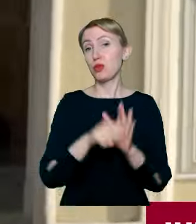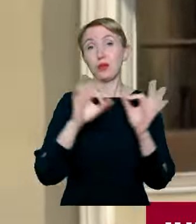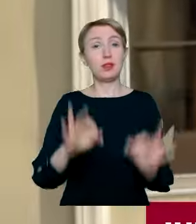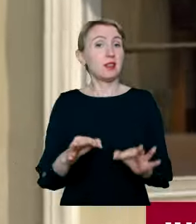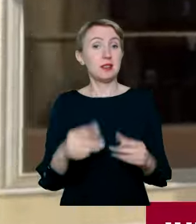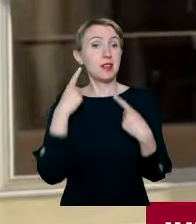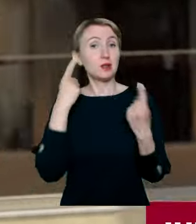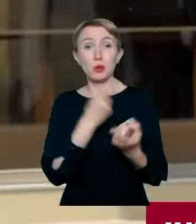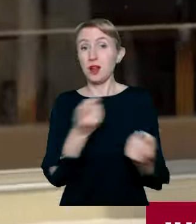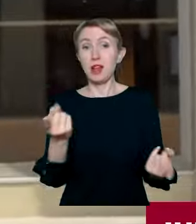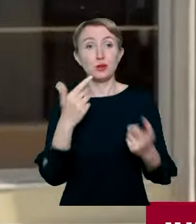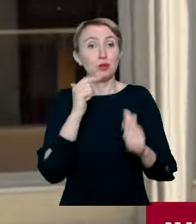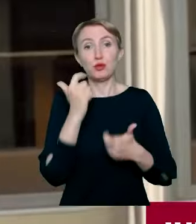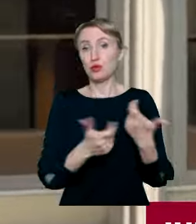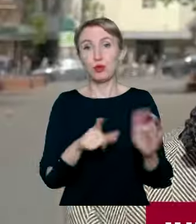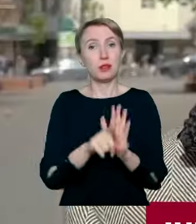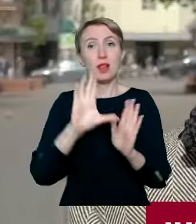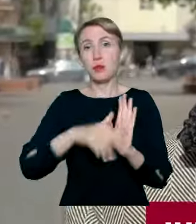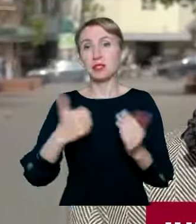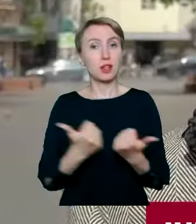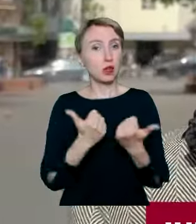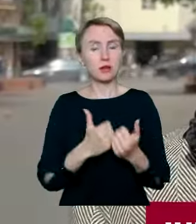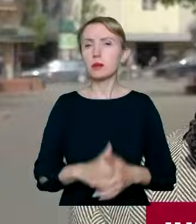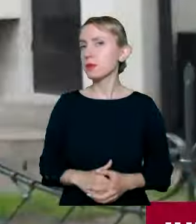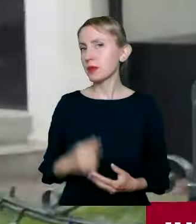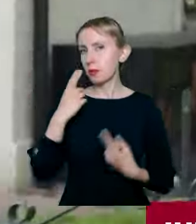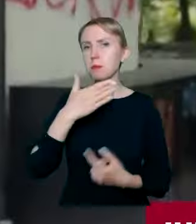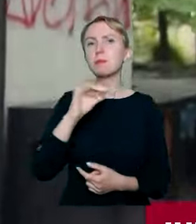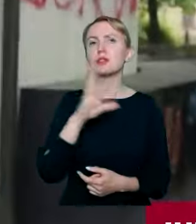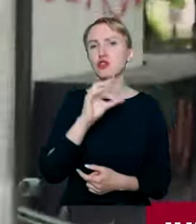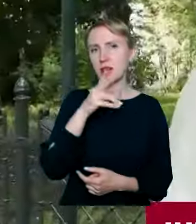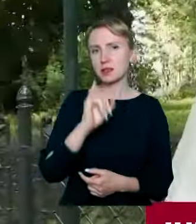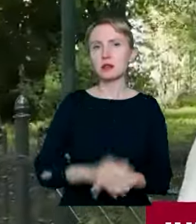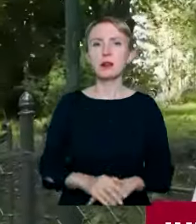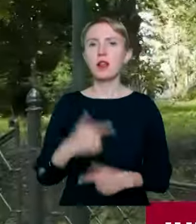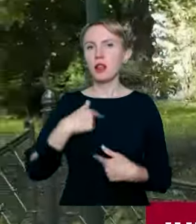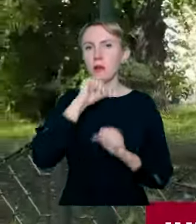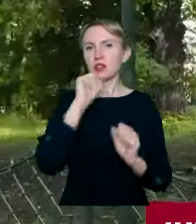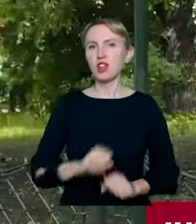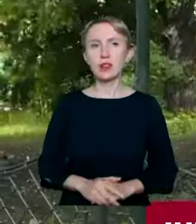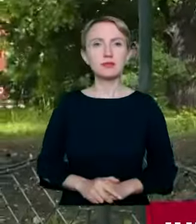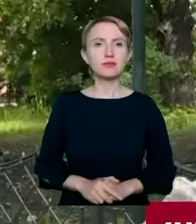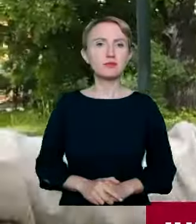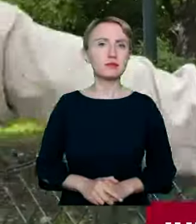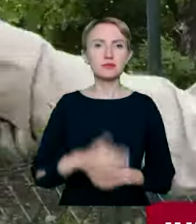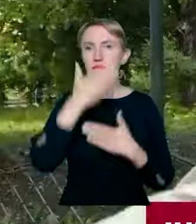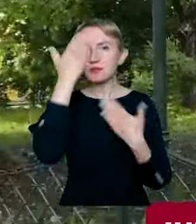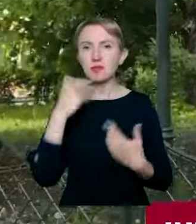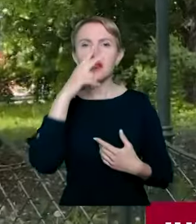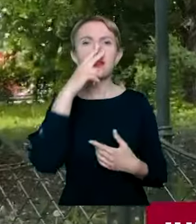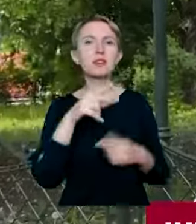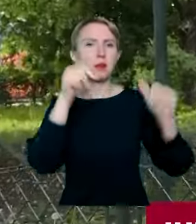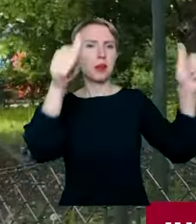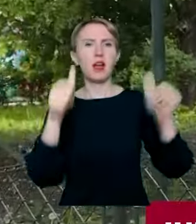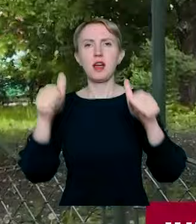tak za bardzo, żeby coś zrobił dla miasta Krakowa. Sądzę, że Miszalski. Dla mnie żaden. Nie wiem, ja tylko widzę te plakaty